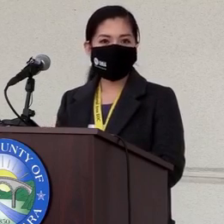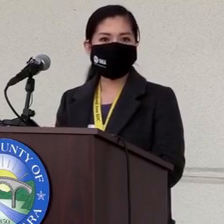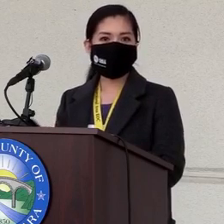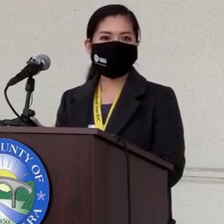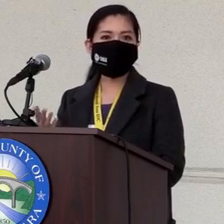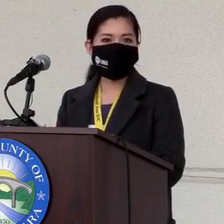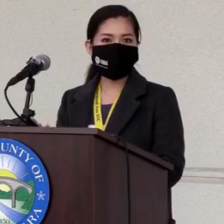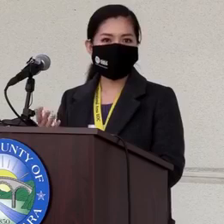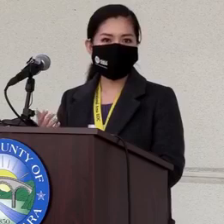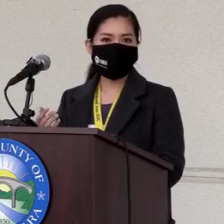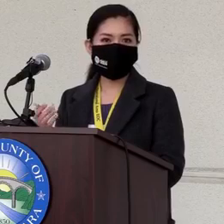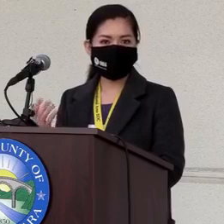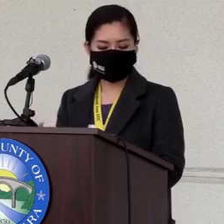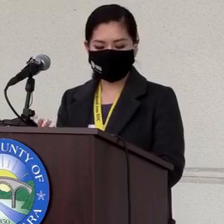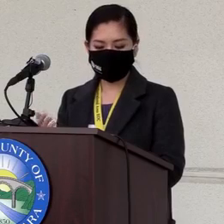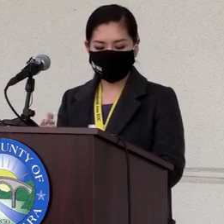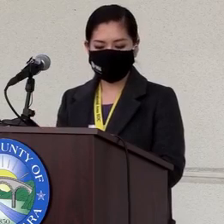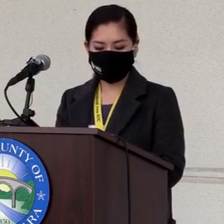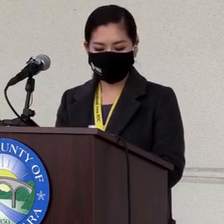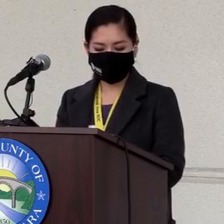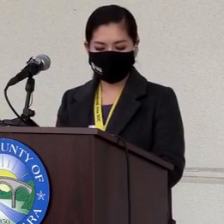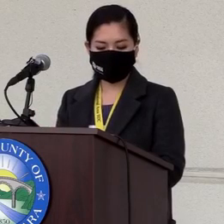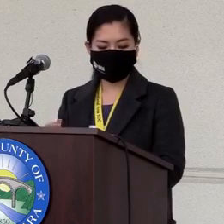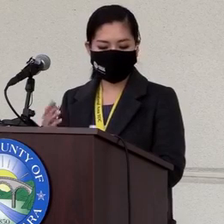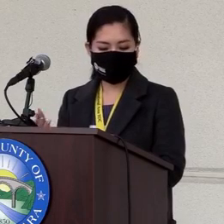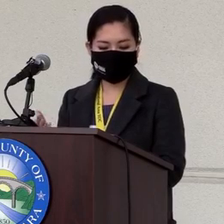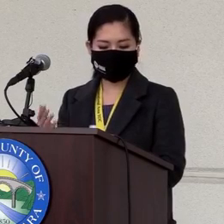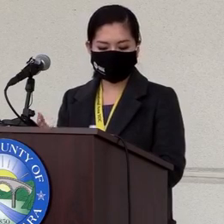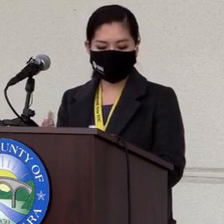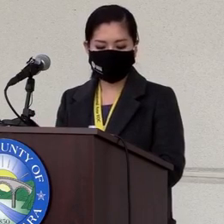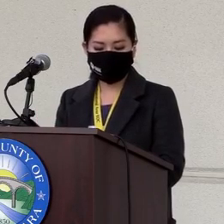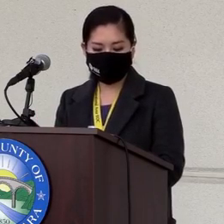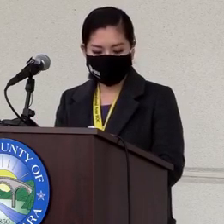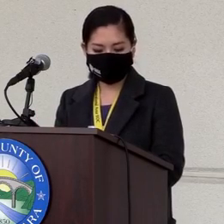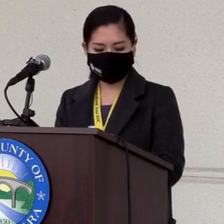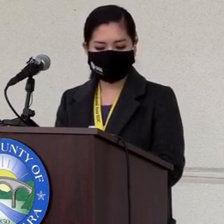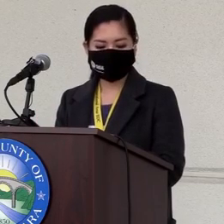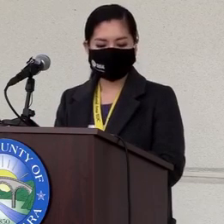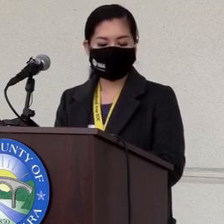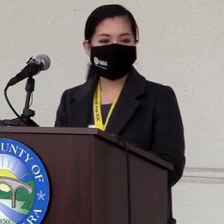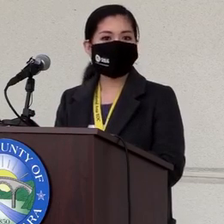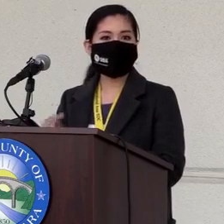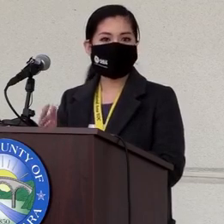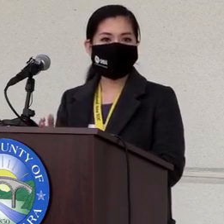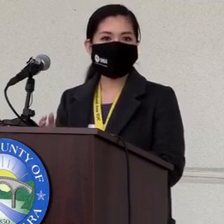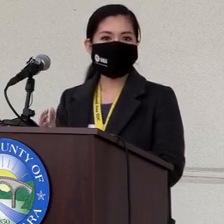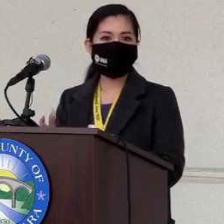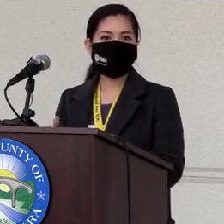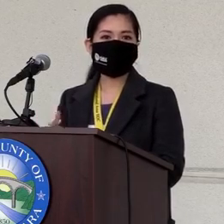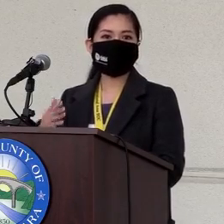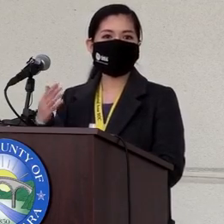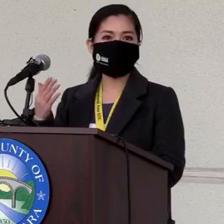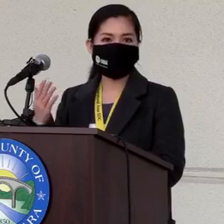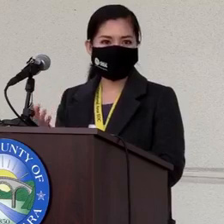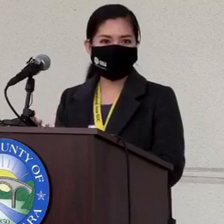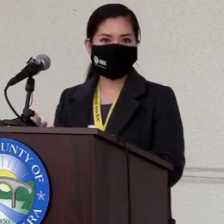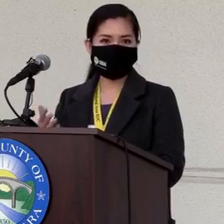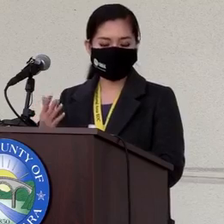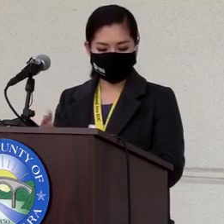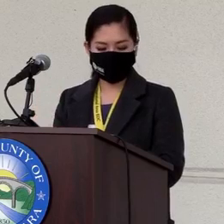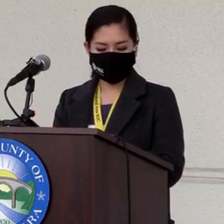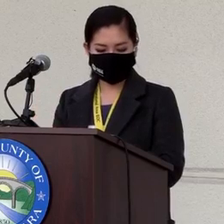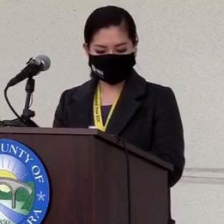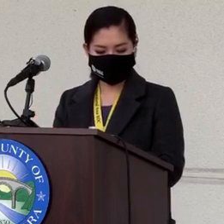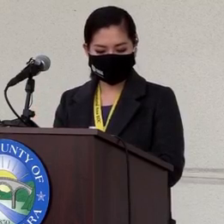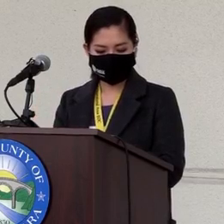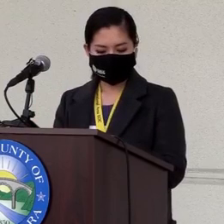ở trong những cái cơ sở dành cho những người vô gia cư và những khu mà tập trung đông đúc người đã có một cái sự tăng mạnh